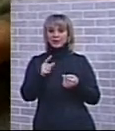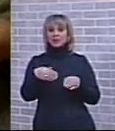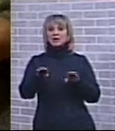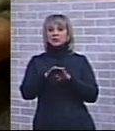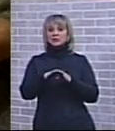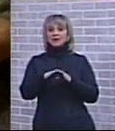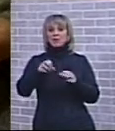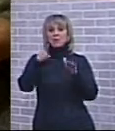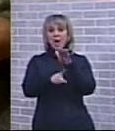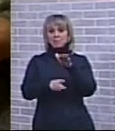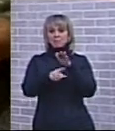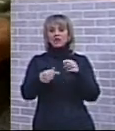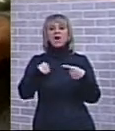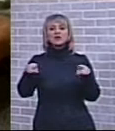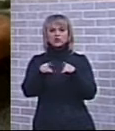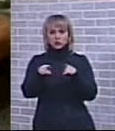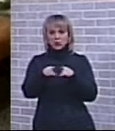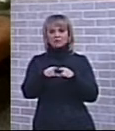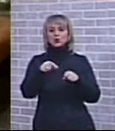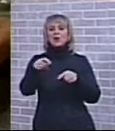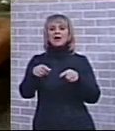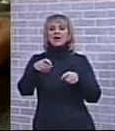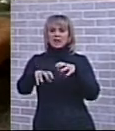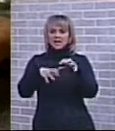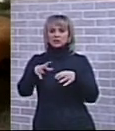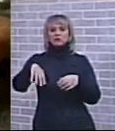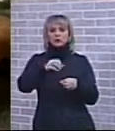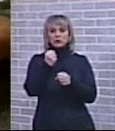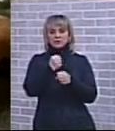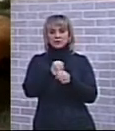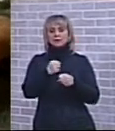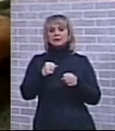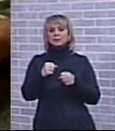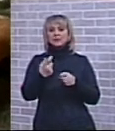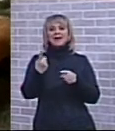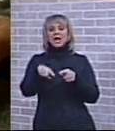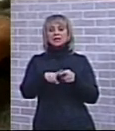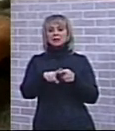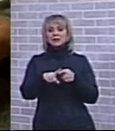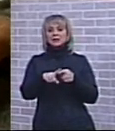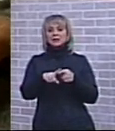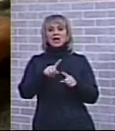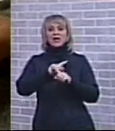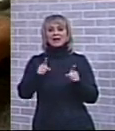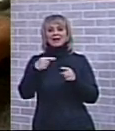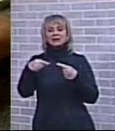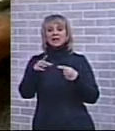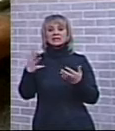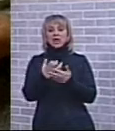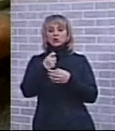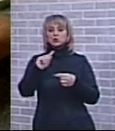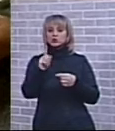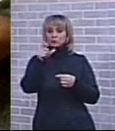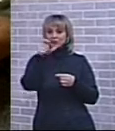так бомбили, а я все равно лезла и все делала. Это ж редкость найдется,